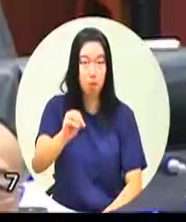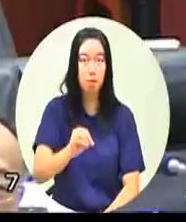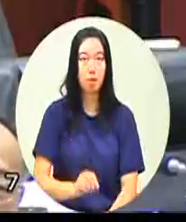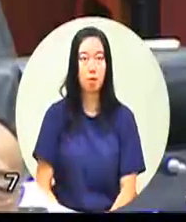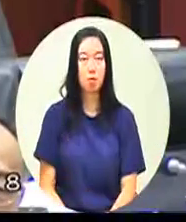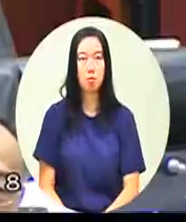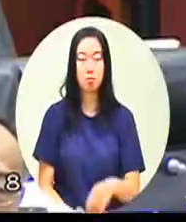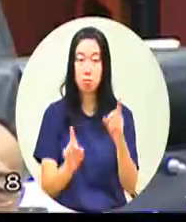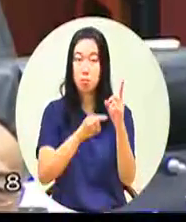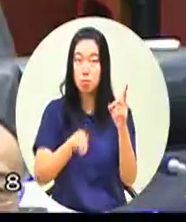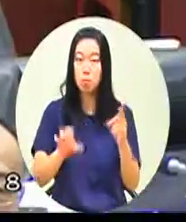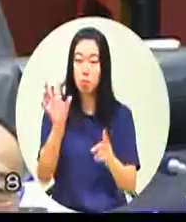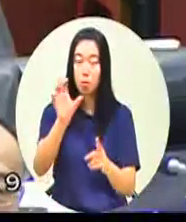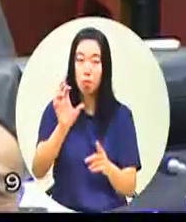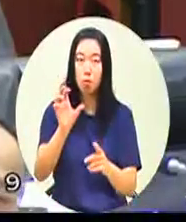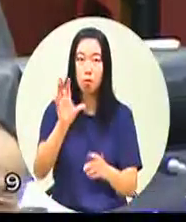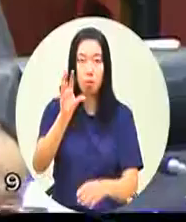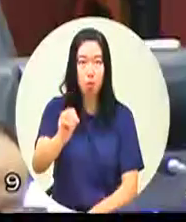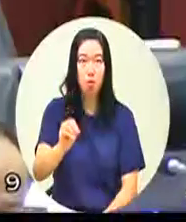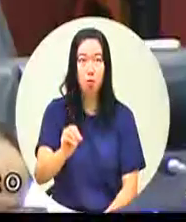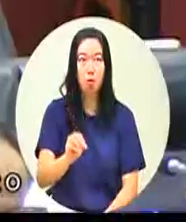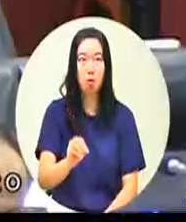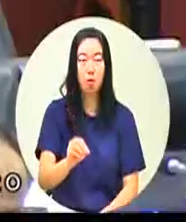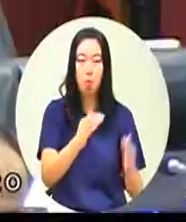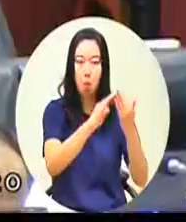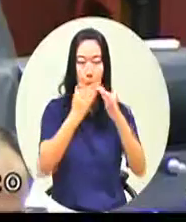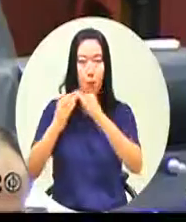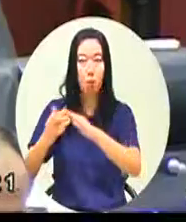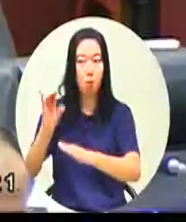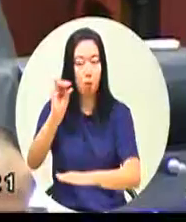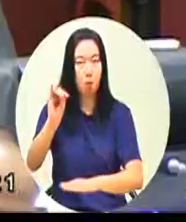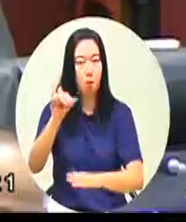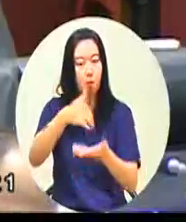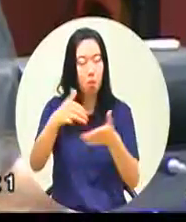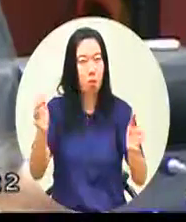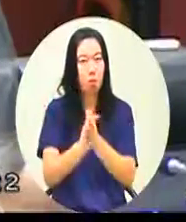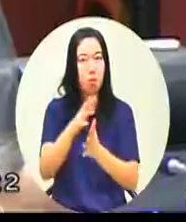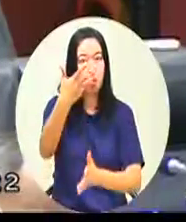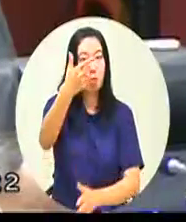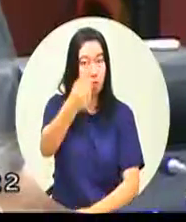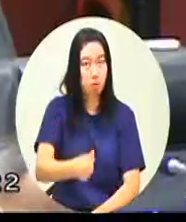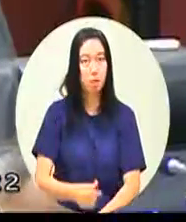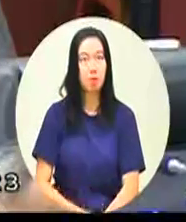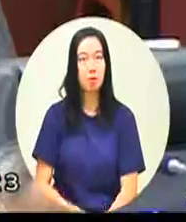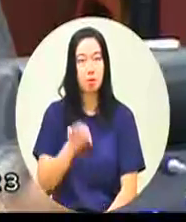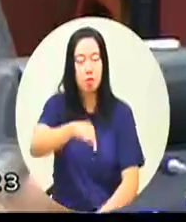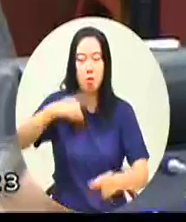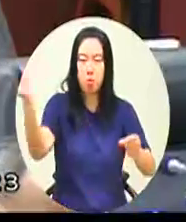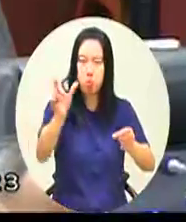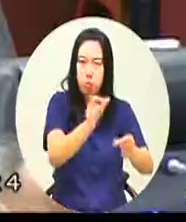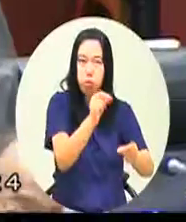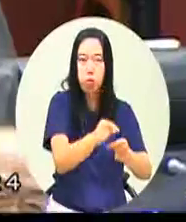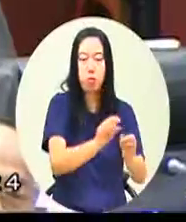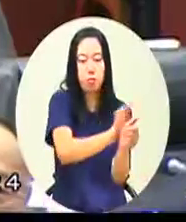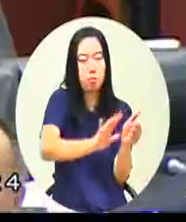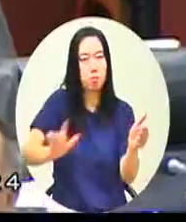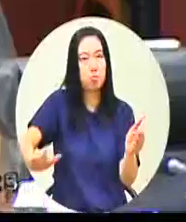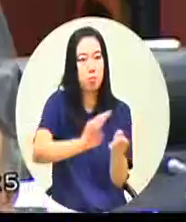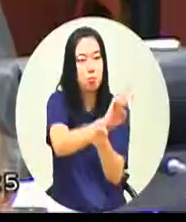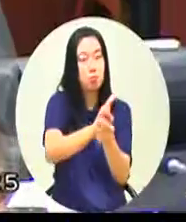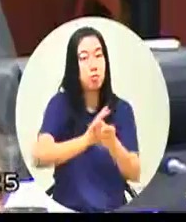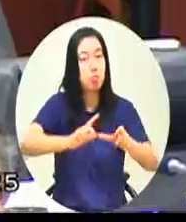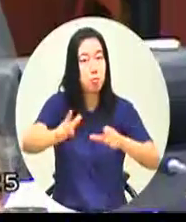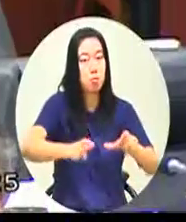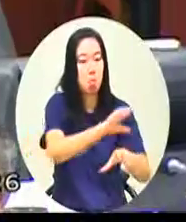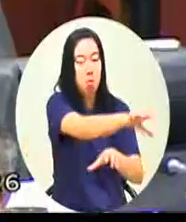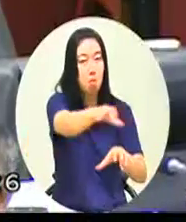拿80万来计算，1000户就是8亿。所以讲这个风灾吼，造成人们这养殖户吼非